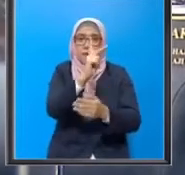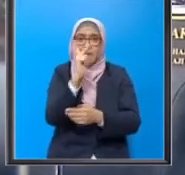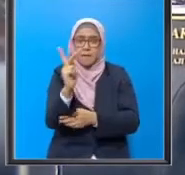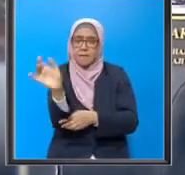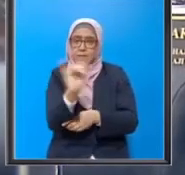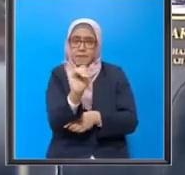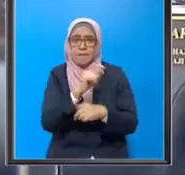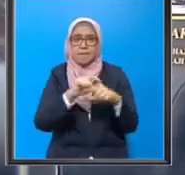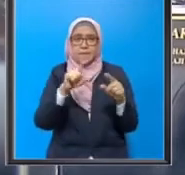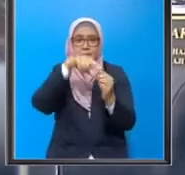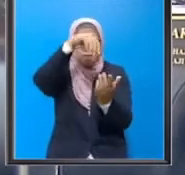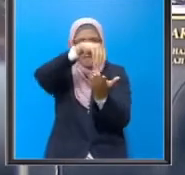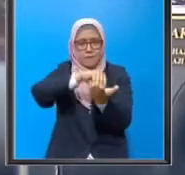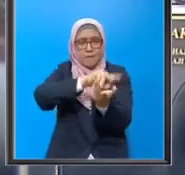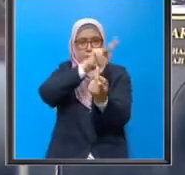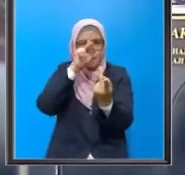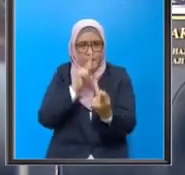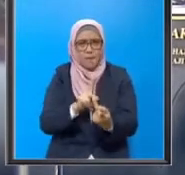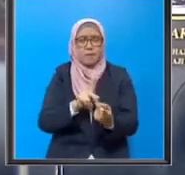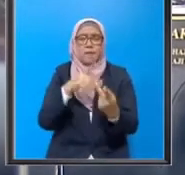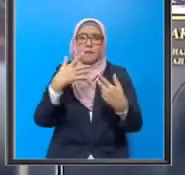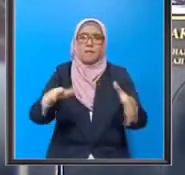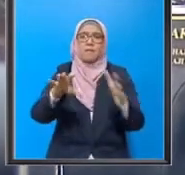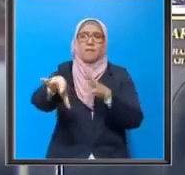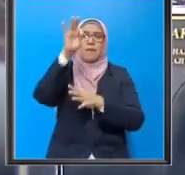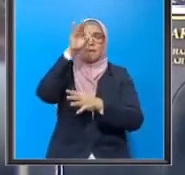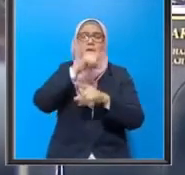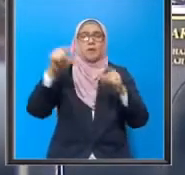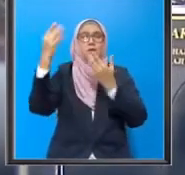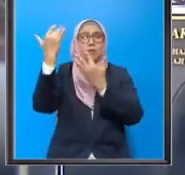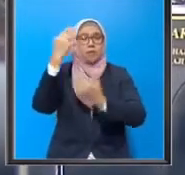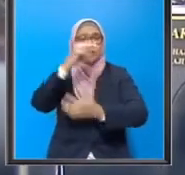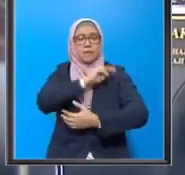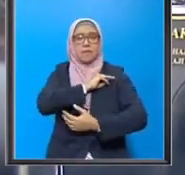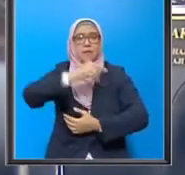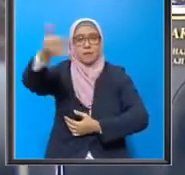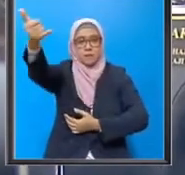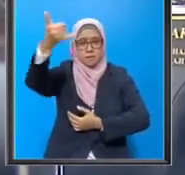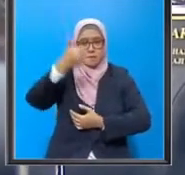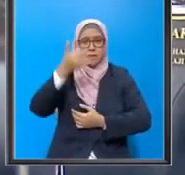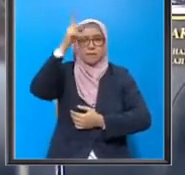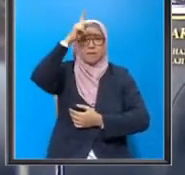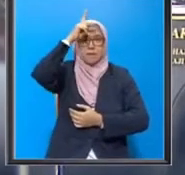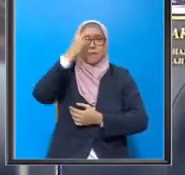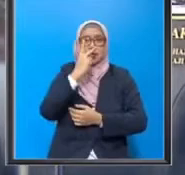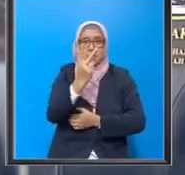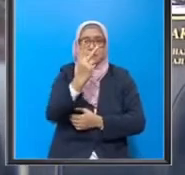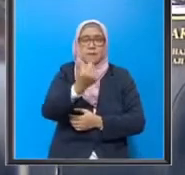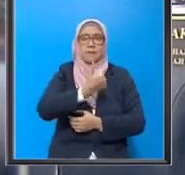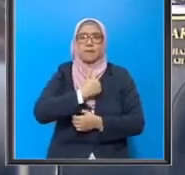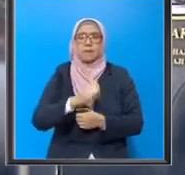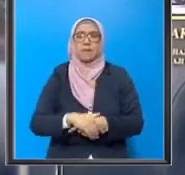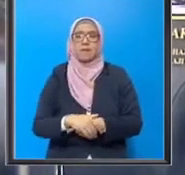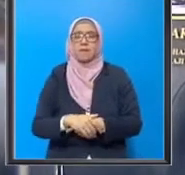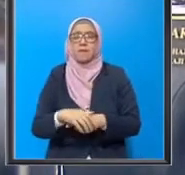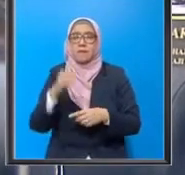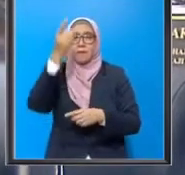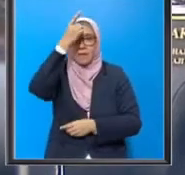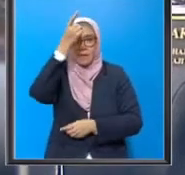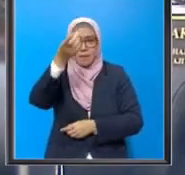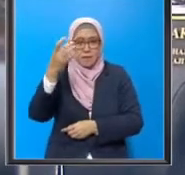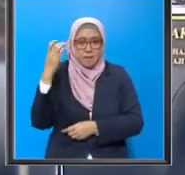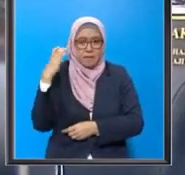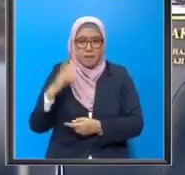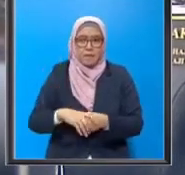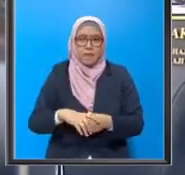hanya tunggu yang Mama menteri turun melihat sendiri takwa tersebut salah satu fungsi point ataupun butiran yang ketiga